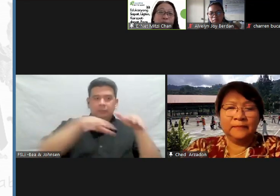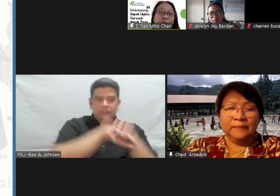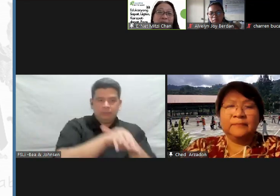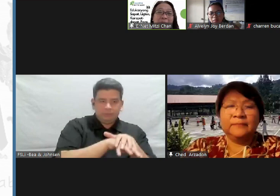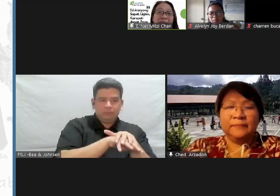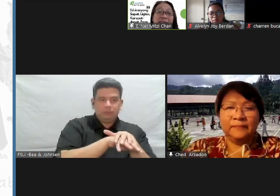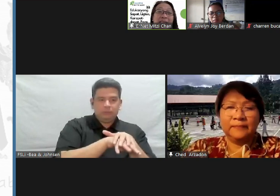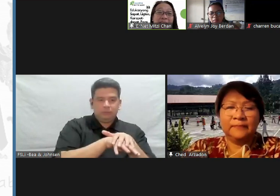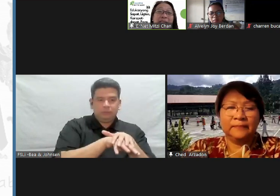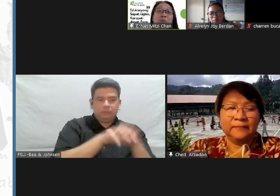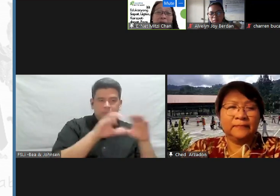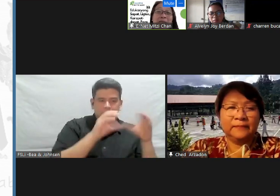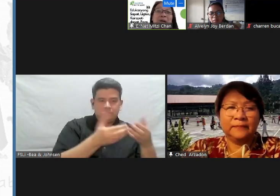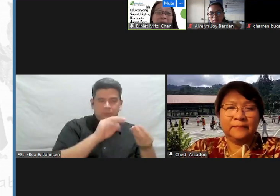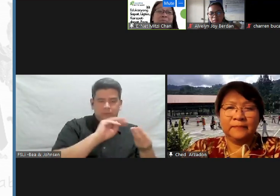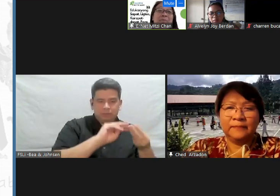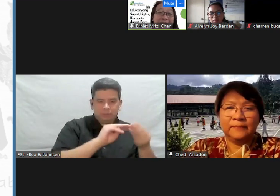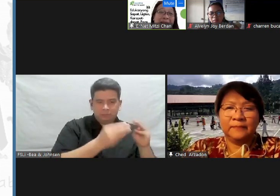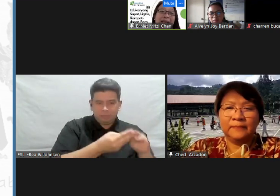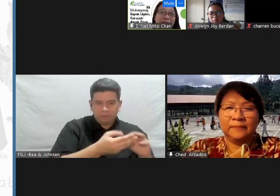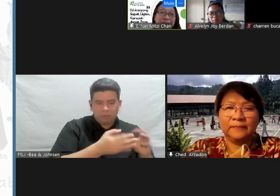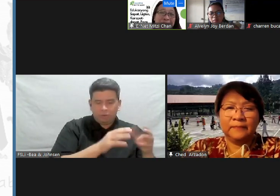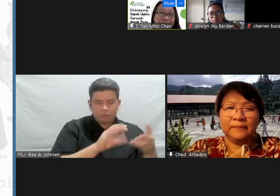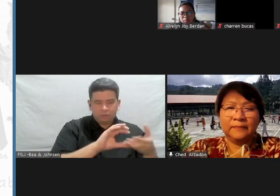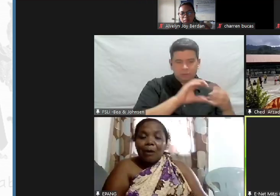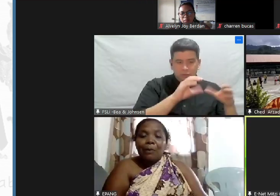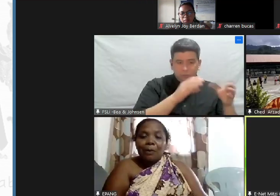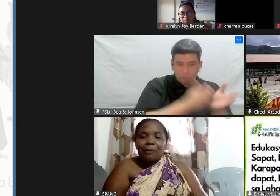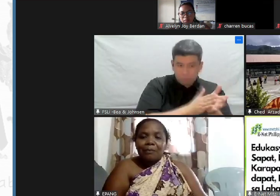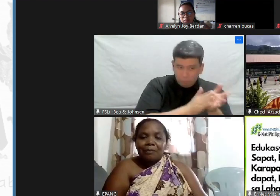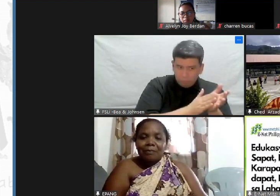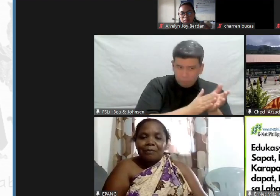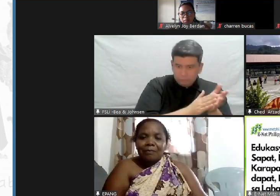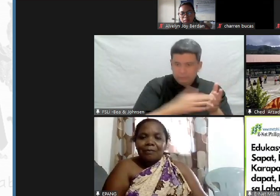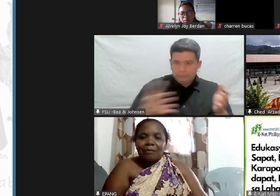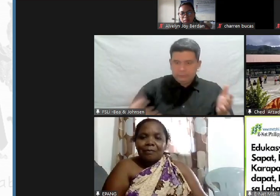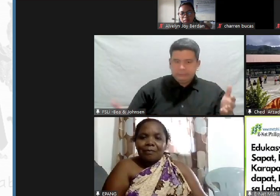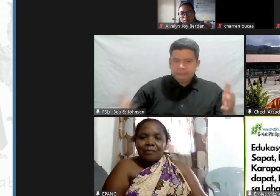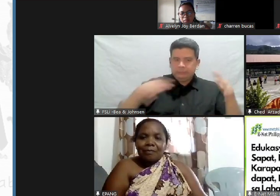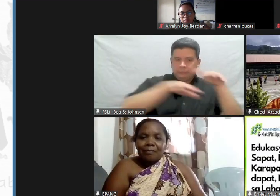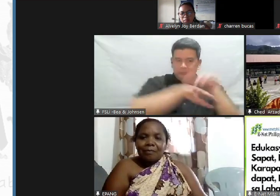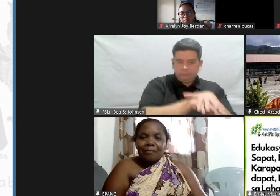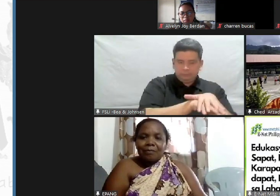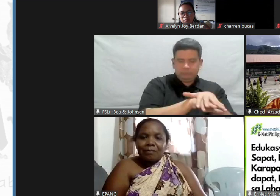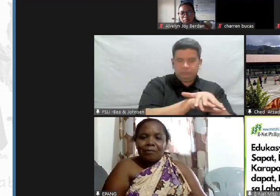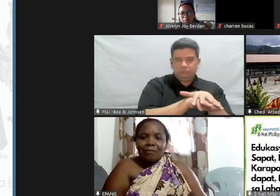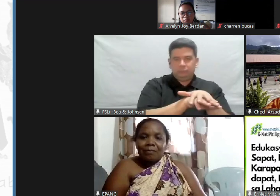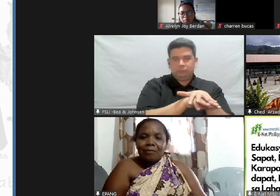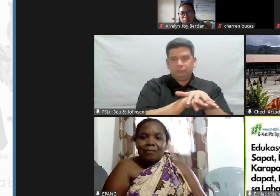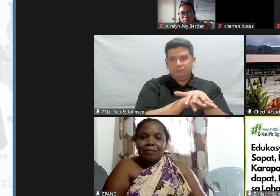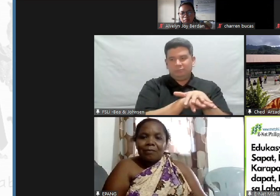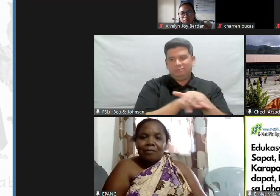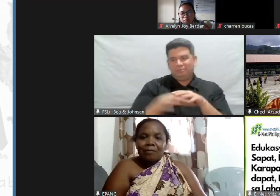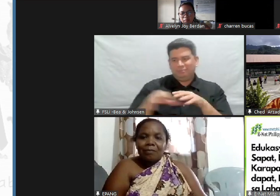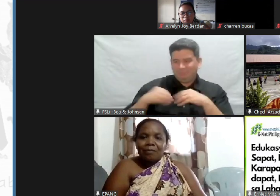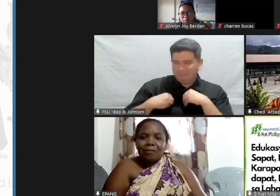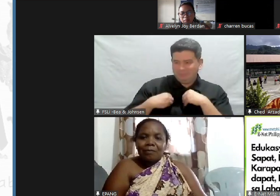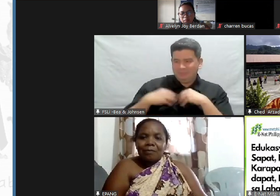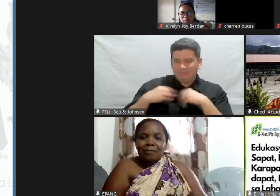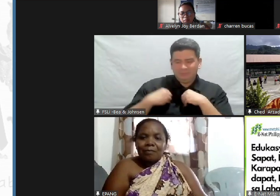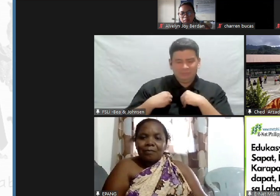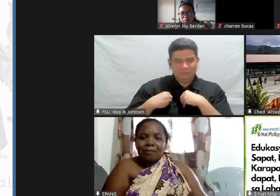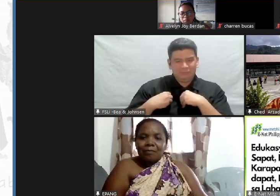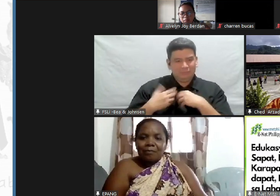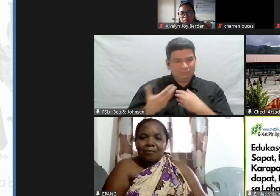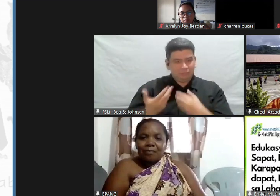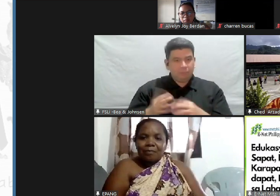natin natuturuan na maging sensitibo ang ibang mga bata, no? Na walang kapansanan para matanggap sila. No, at ito yung